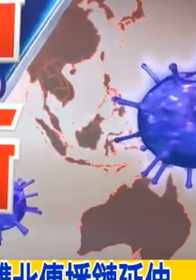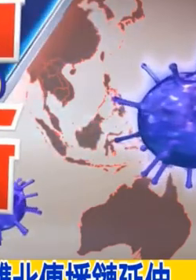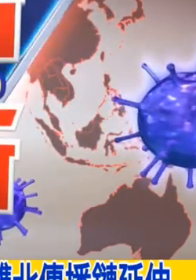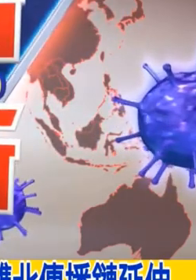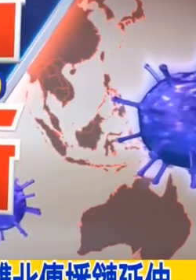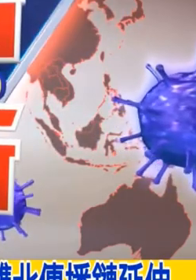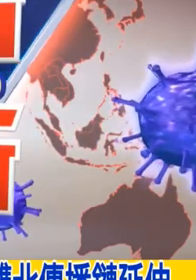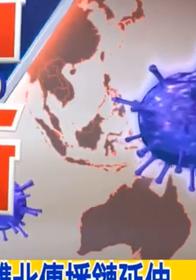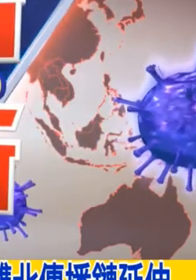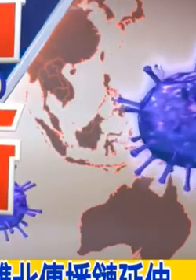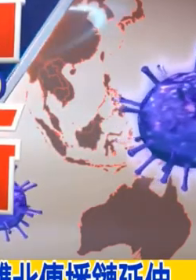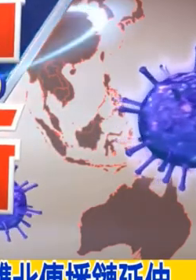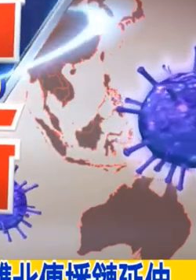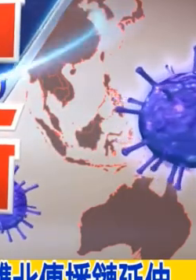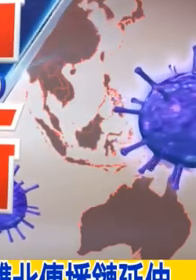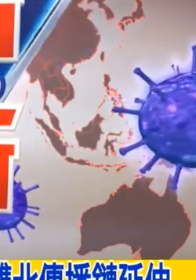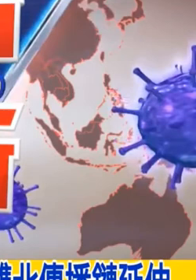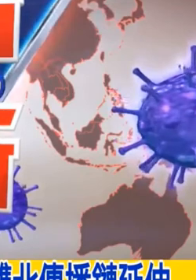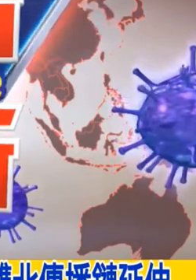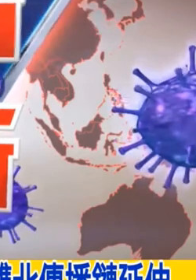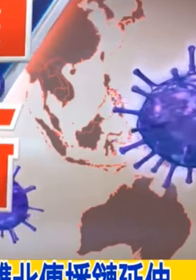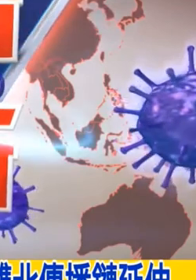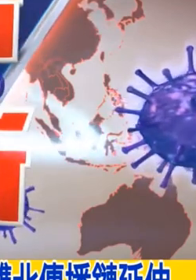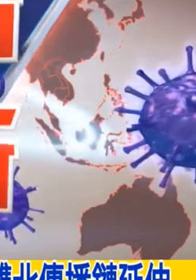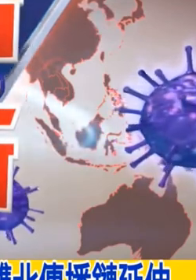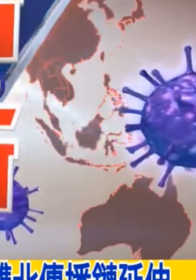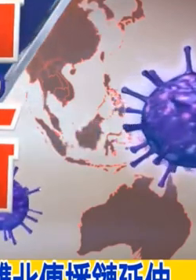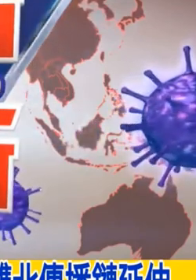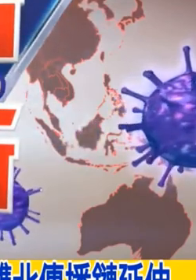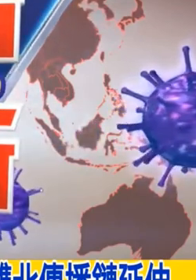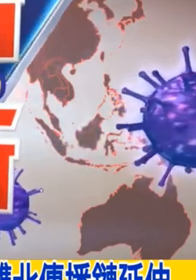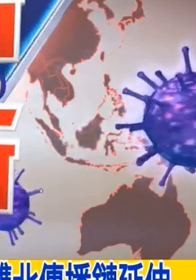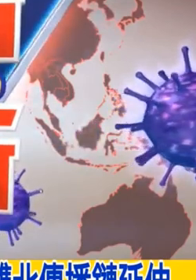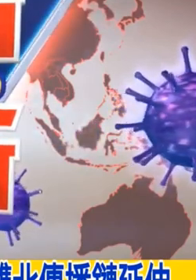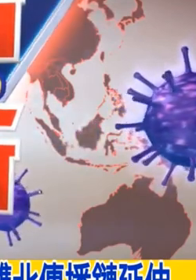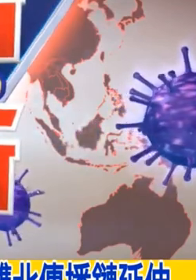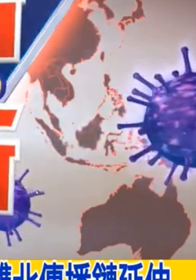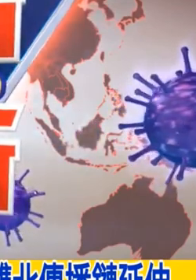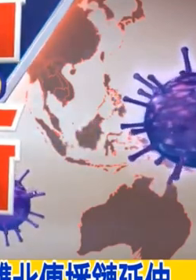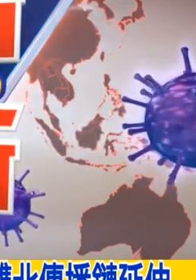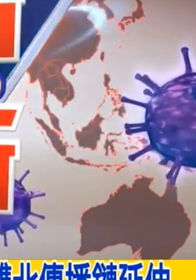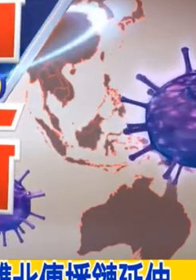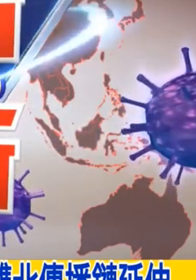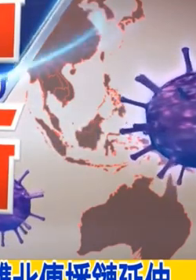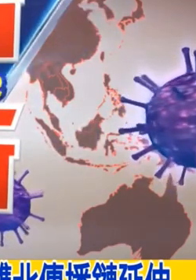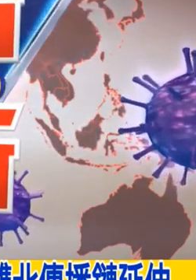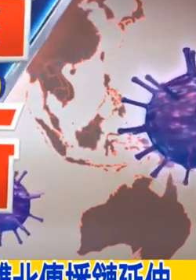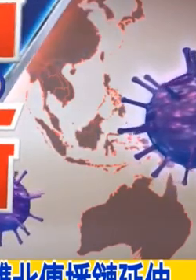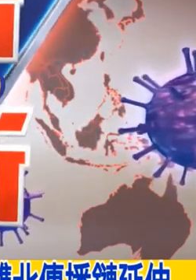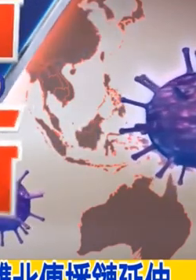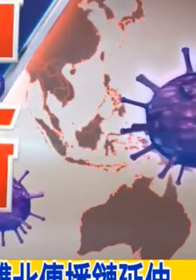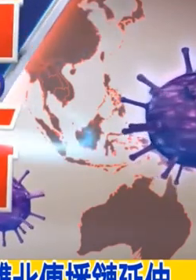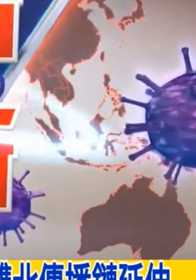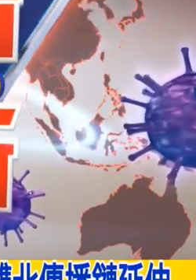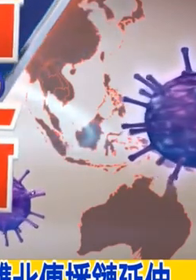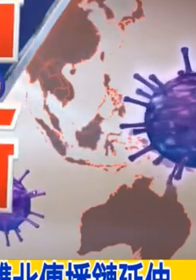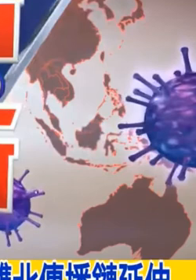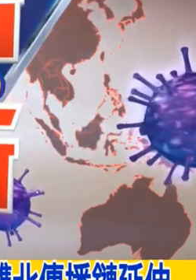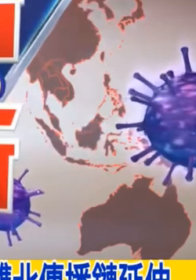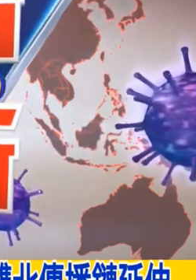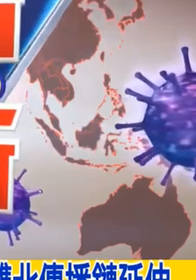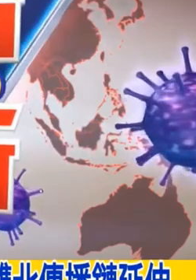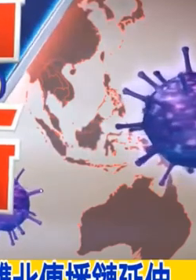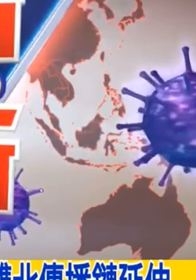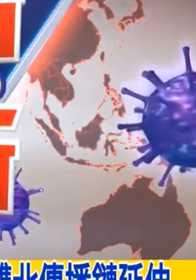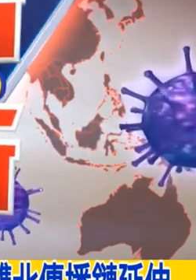前的桃机感染或者是高雄港。虽然疫调发现潜伏期14天内有南部高雄旅游史，但是基因序列证